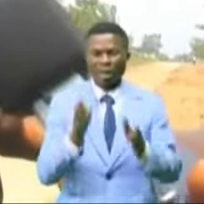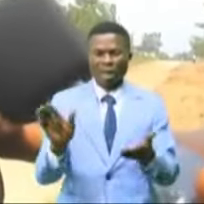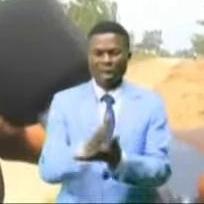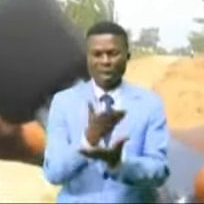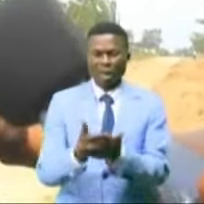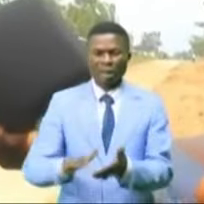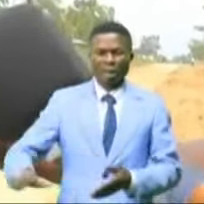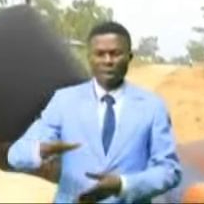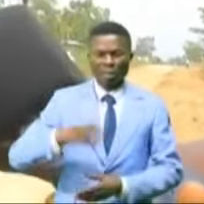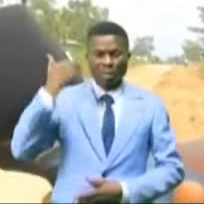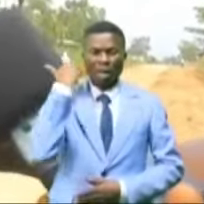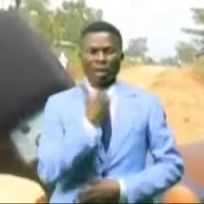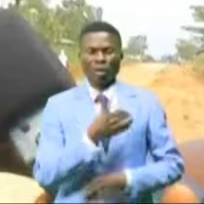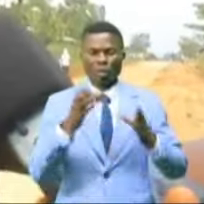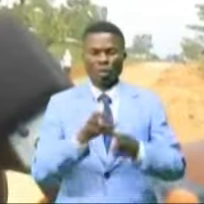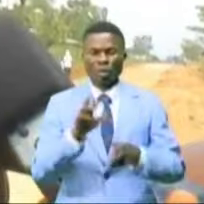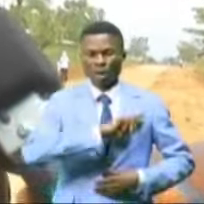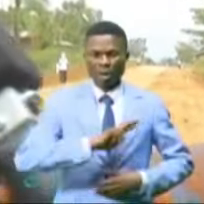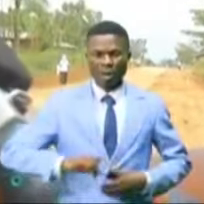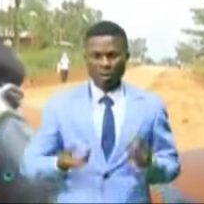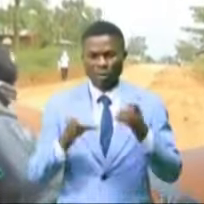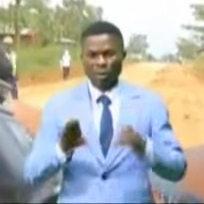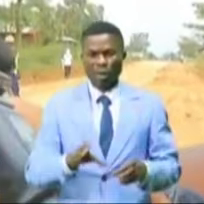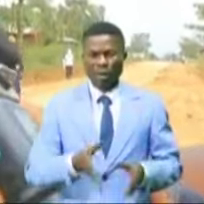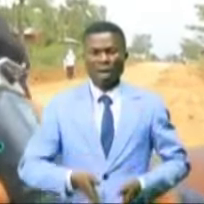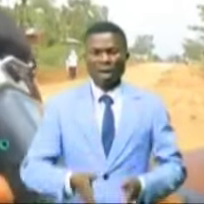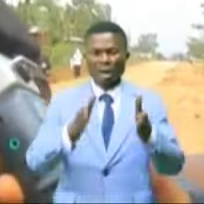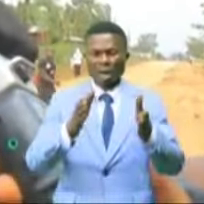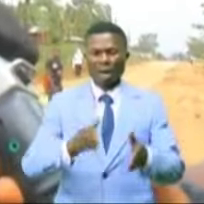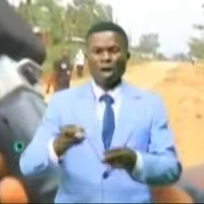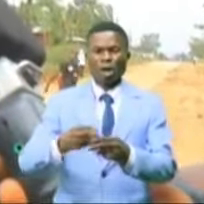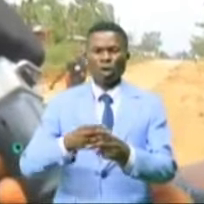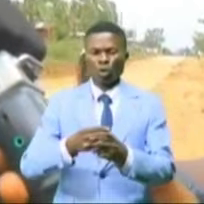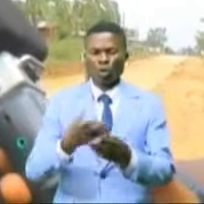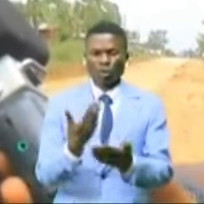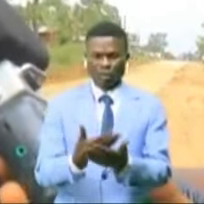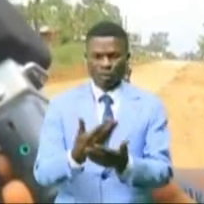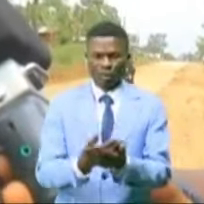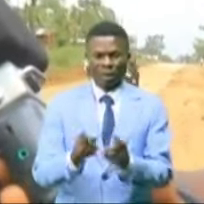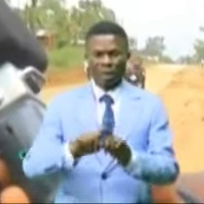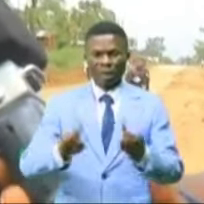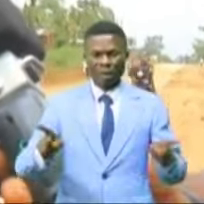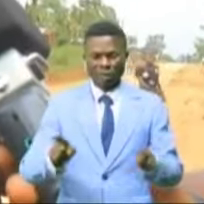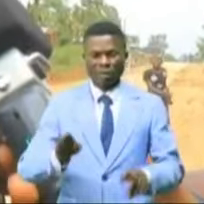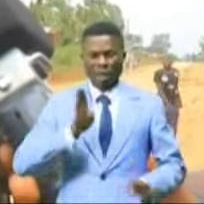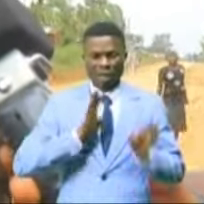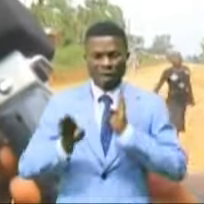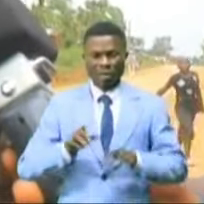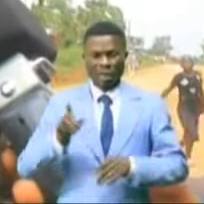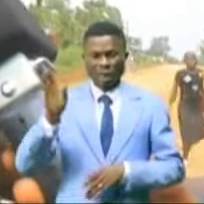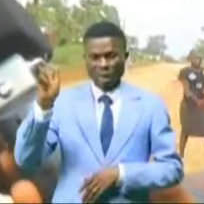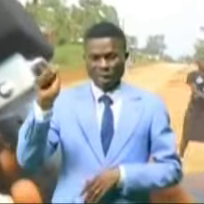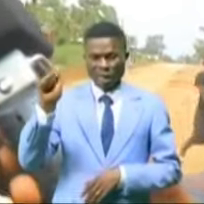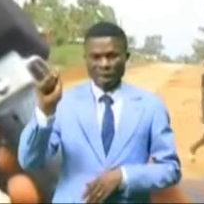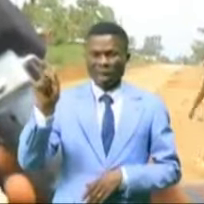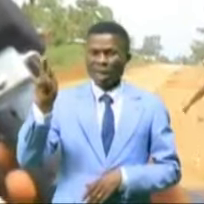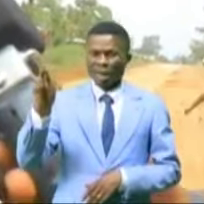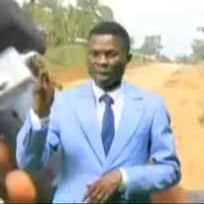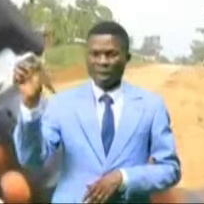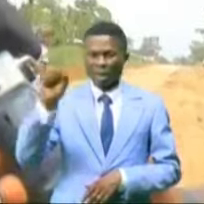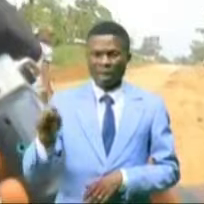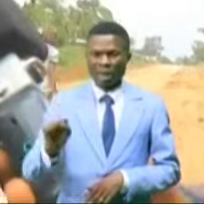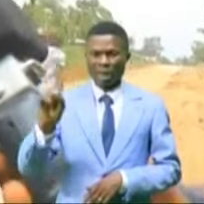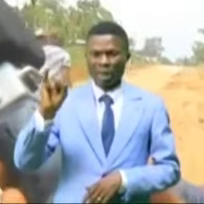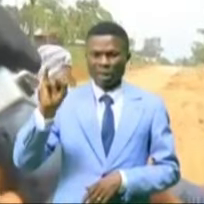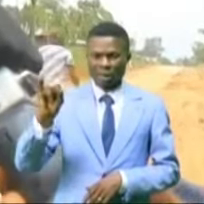RDC. C'est une route, un axe beaucoup plus court par rapport à la route Beni-Kasindi. Et si vous pouvez voir,